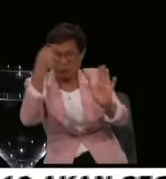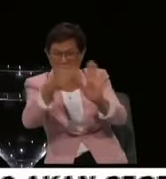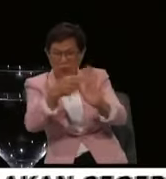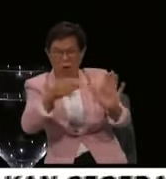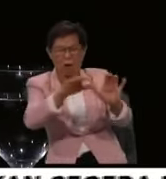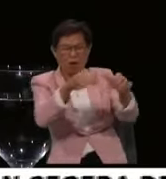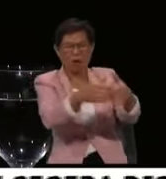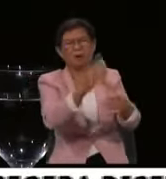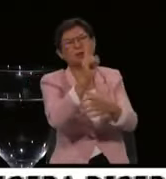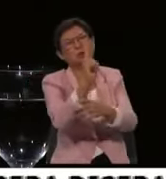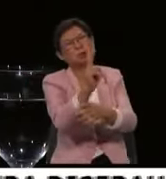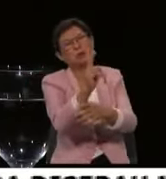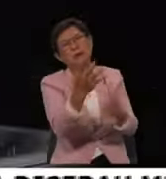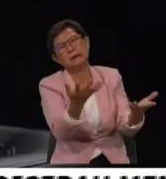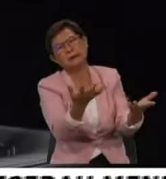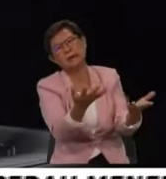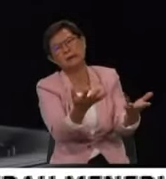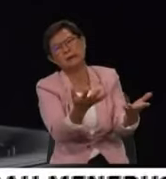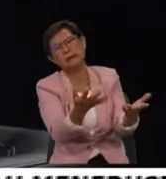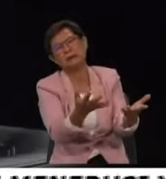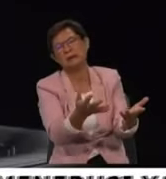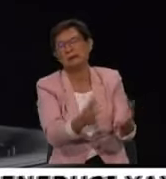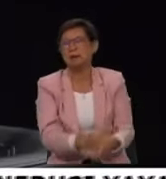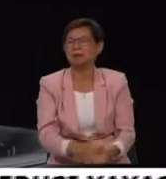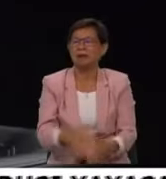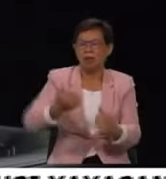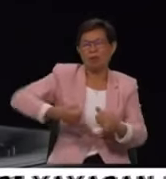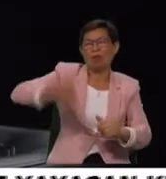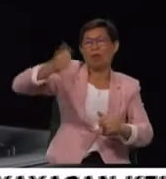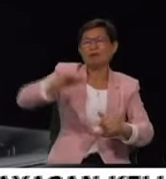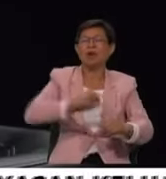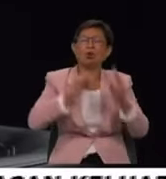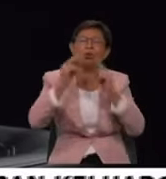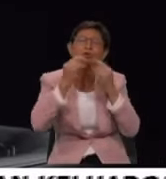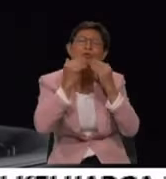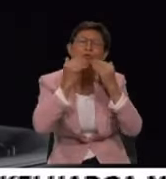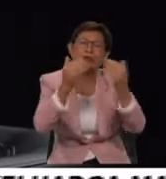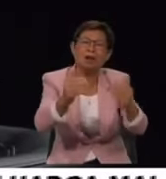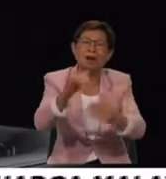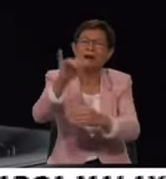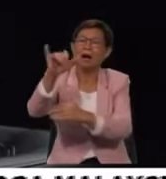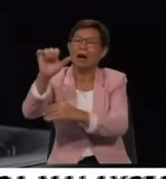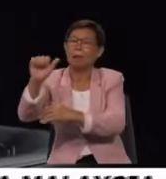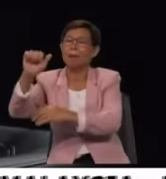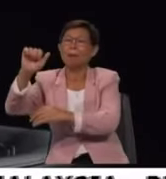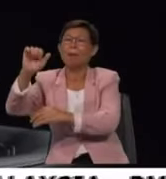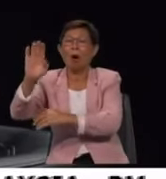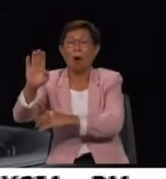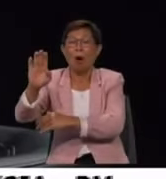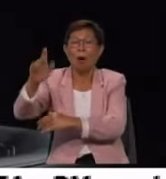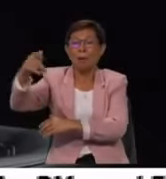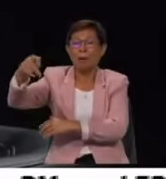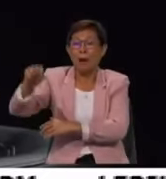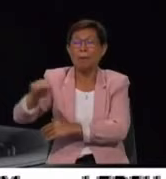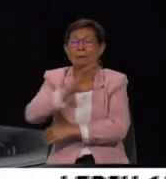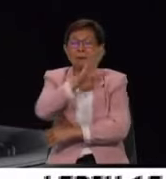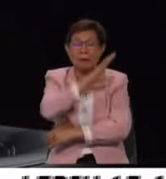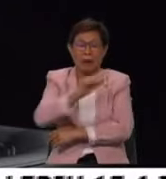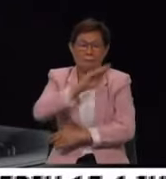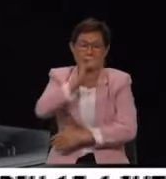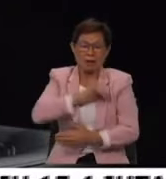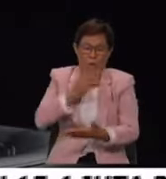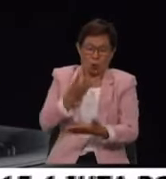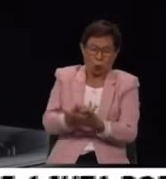kedua. Bagaimana Datuk Seri? Ah yang pertama saya ucapkan terima kasih kepada Yang Amat Berhormat Perdana Menteri dan juga Menteri Kewangan